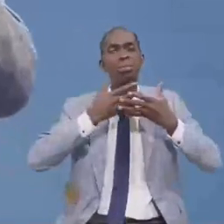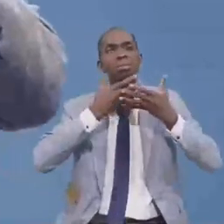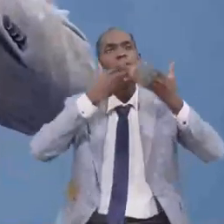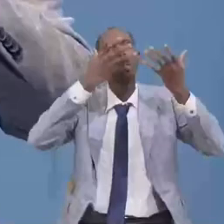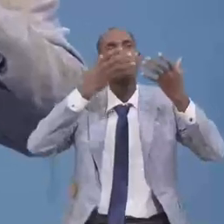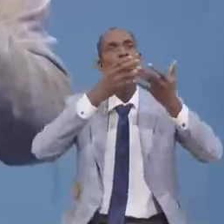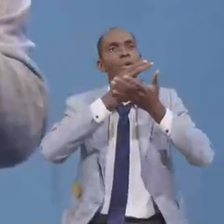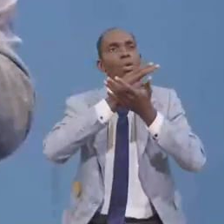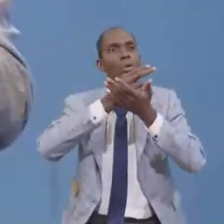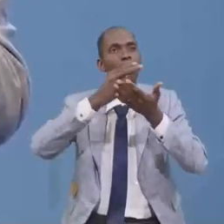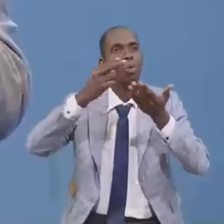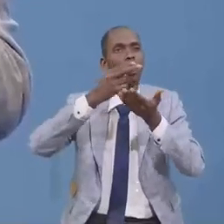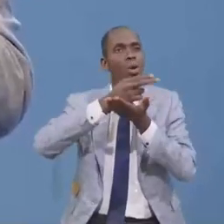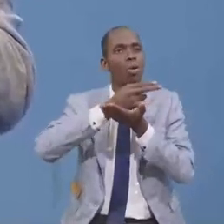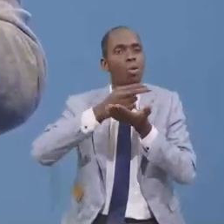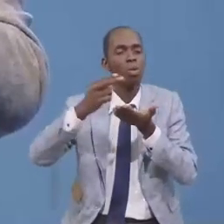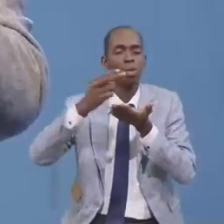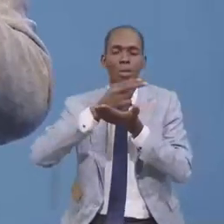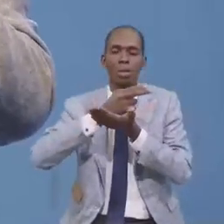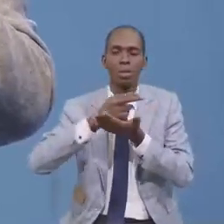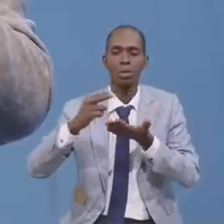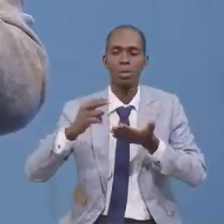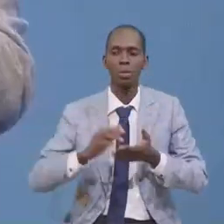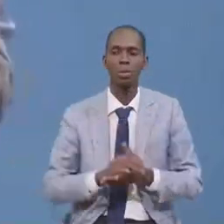et ces anges criaient « Saint, Saint, Saint ».